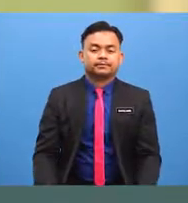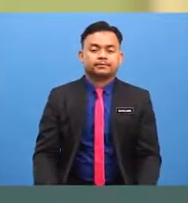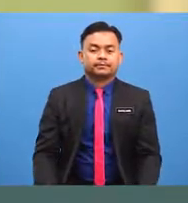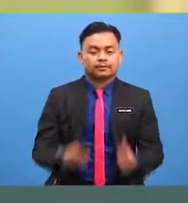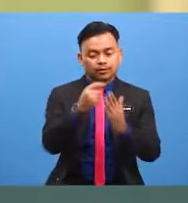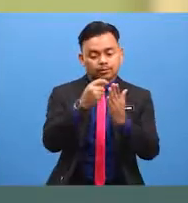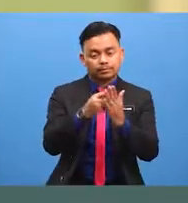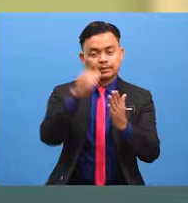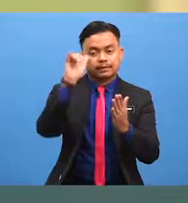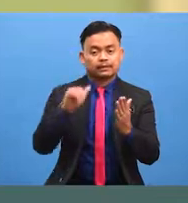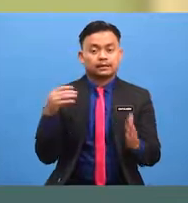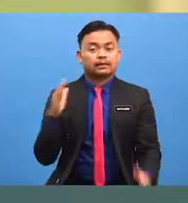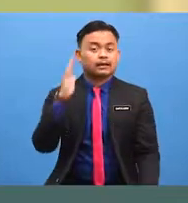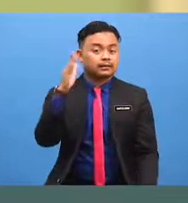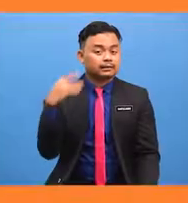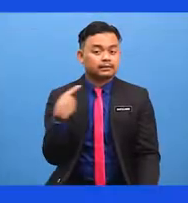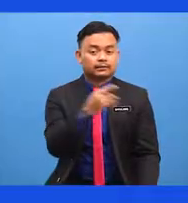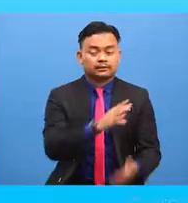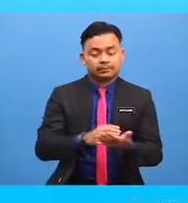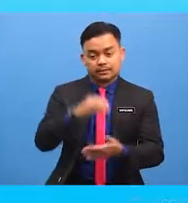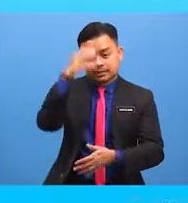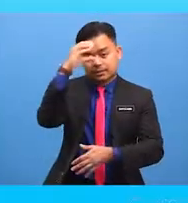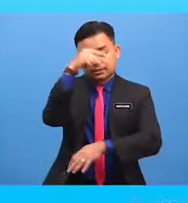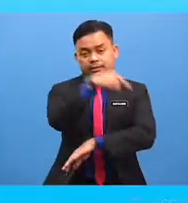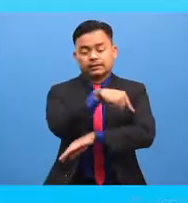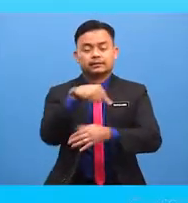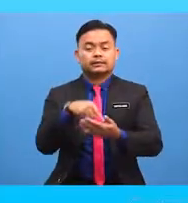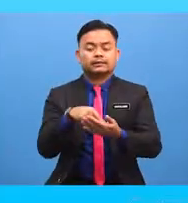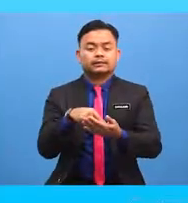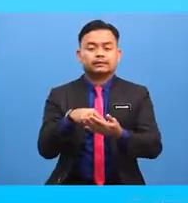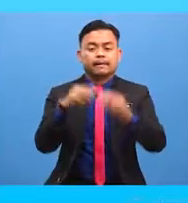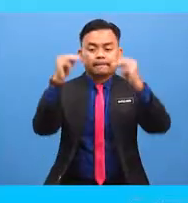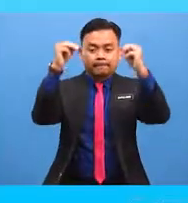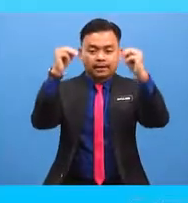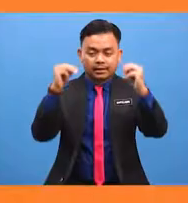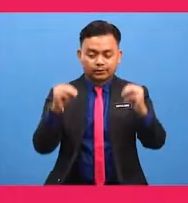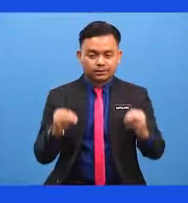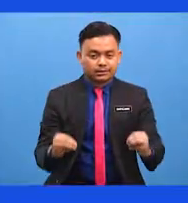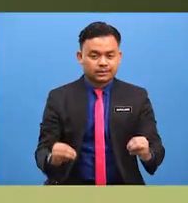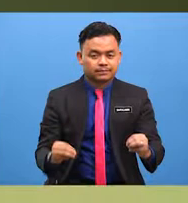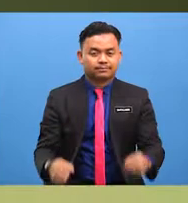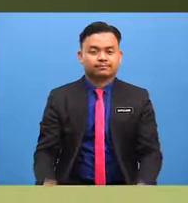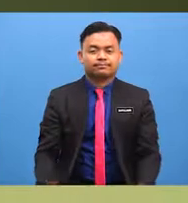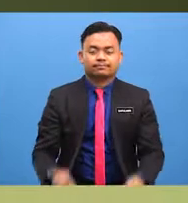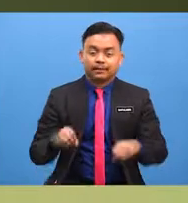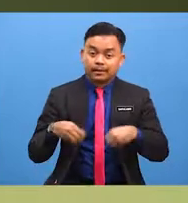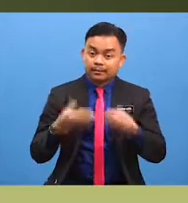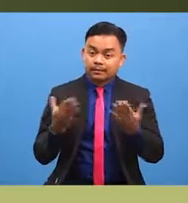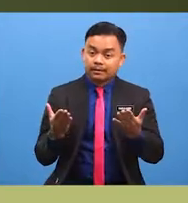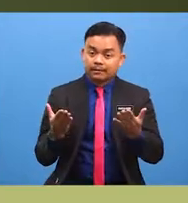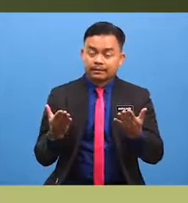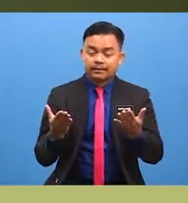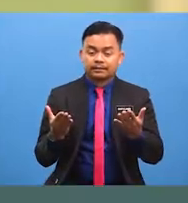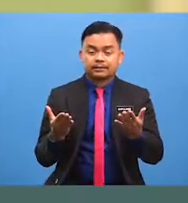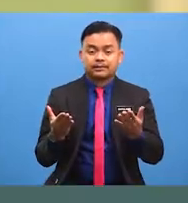kita pelajari pada hari ini adalah manusia. Ha, bagaimana dengan teka-teki cikgu